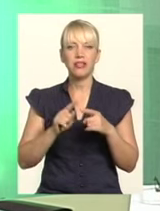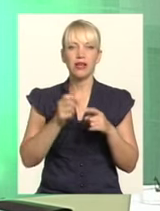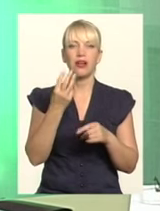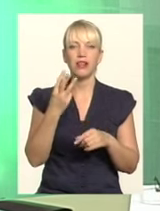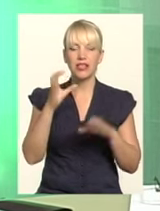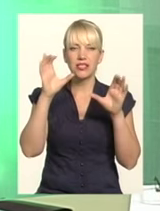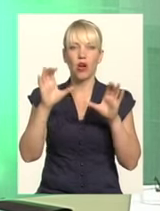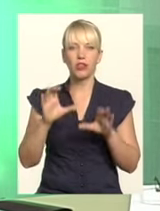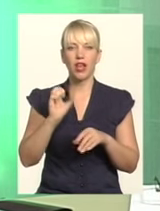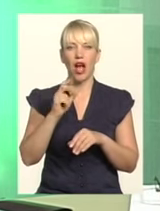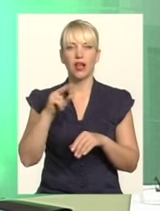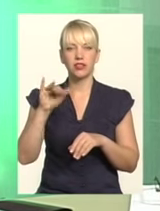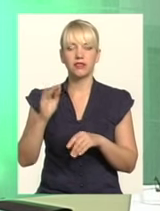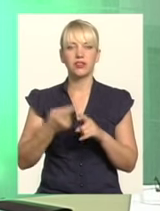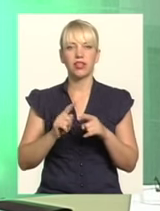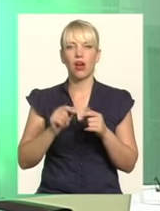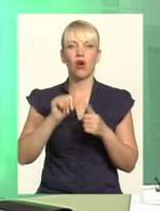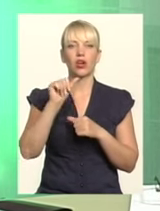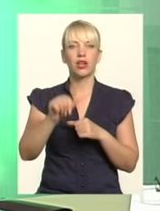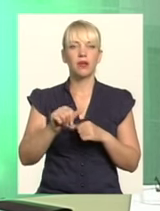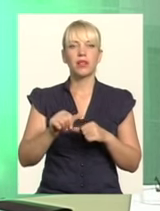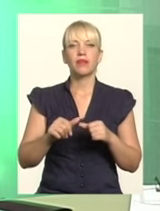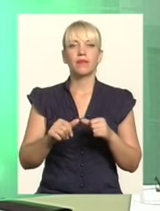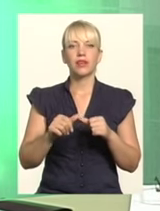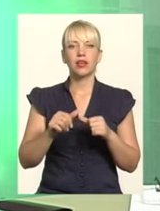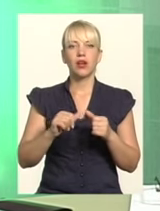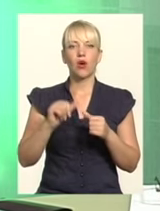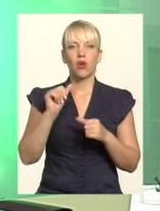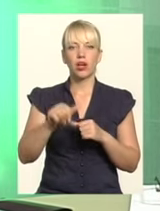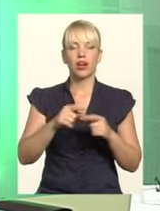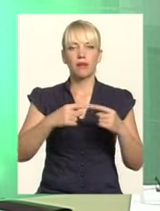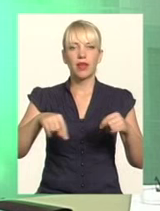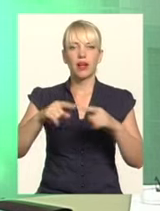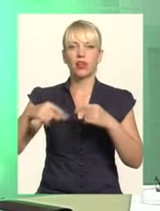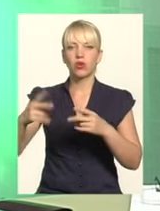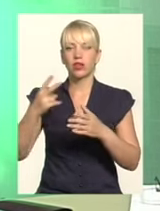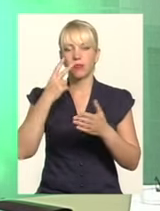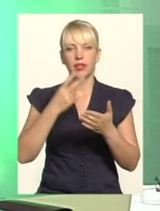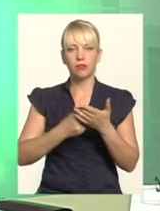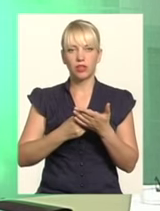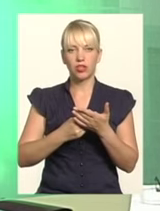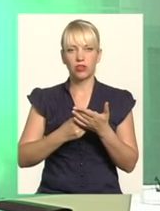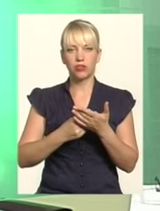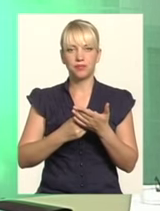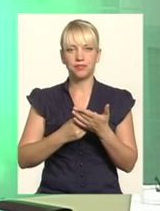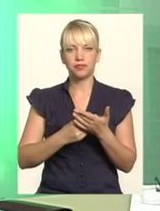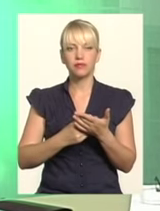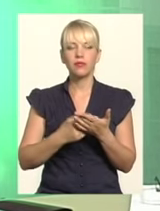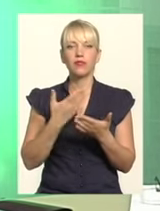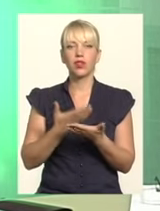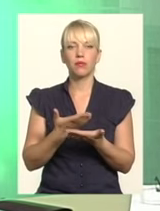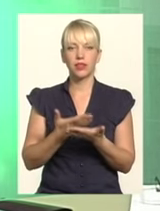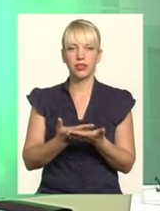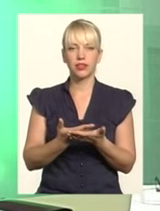актів, і це окремі категорії, які передбачають пільги для тим чи іншим законодавчим актом. До прикладу,